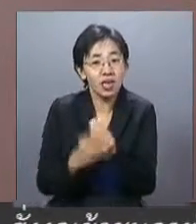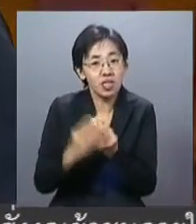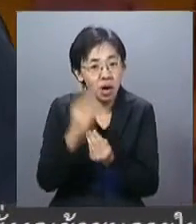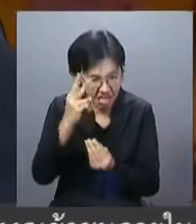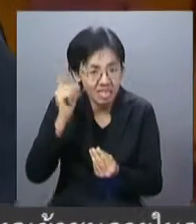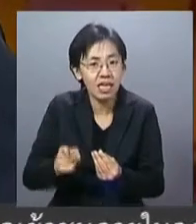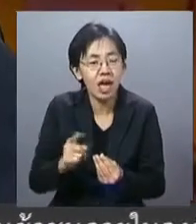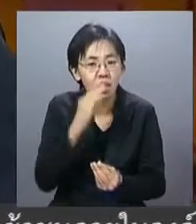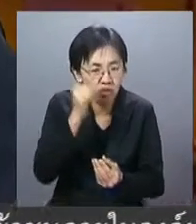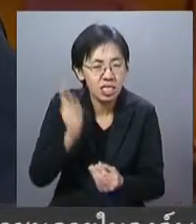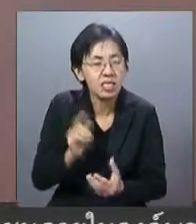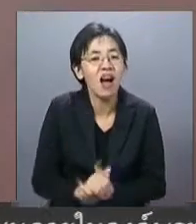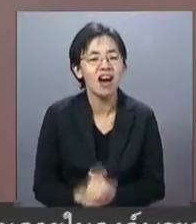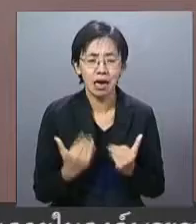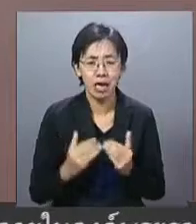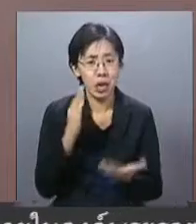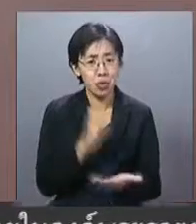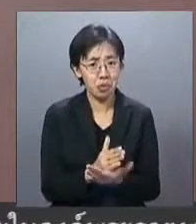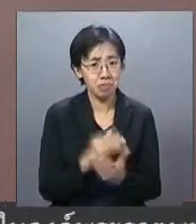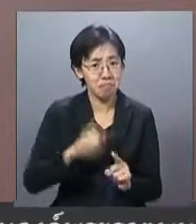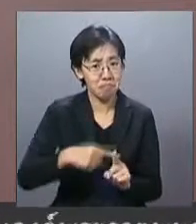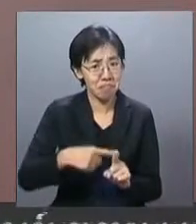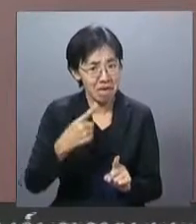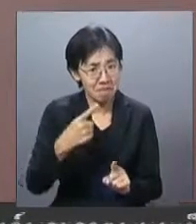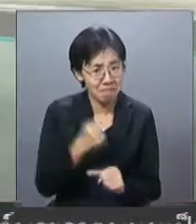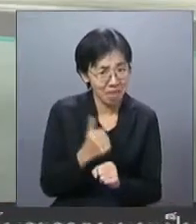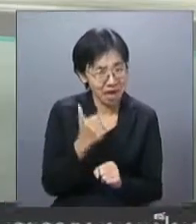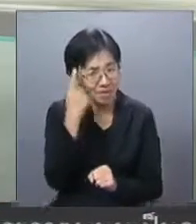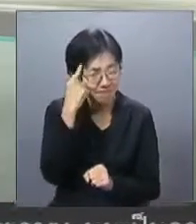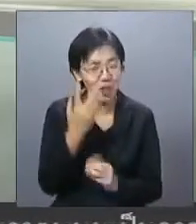ๆด้วยคราวนี้ถึง1เดือนจะเป็นไปได้หรือเปล่าต้องติดตามเหมือนกันนะคะ ค่ะ ขอบคุณค่ะ ค่ะ